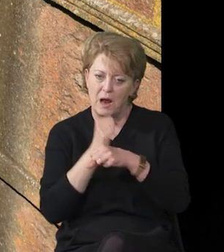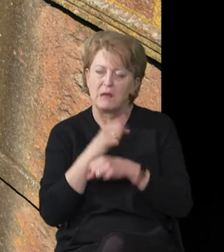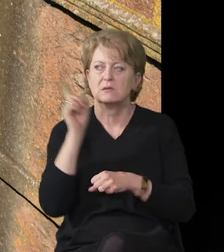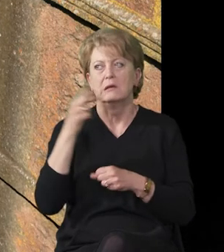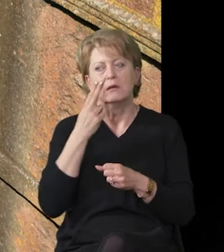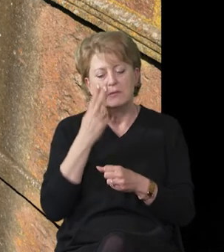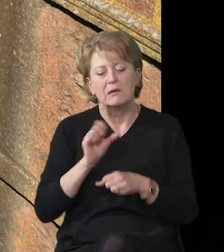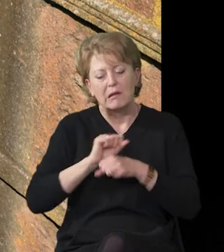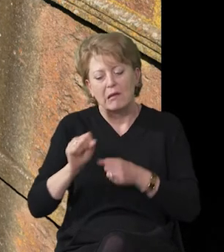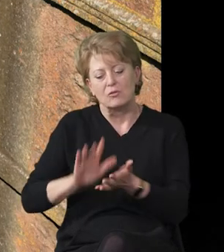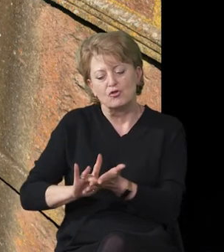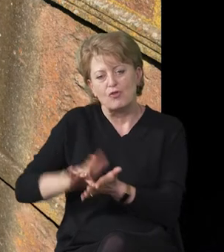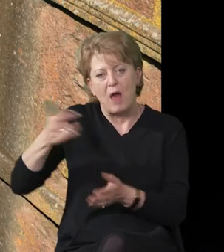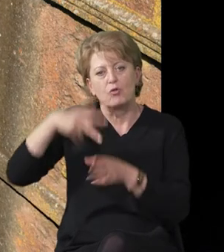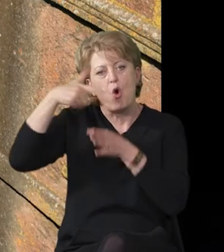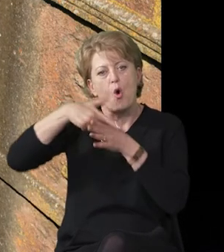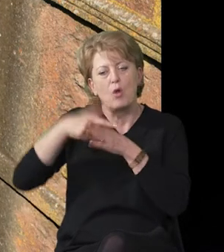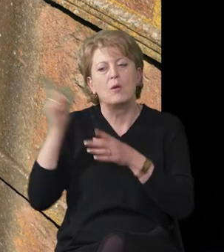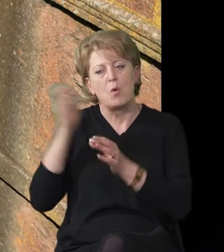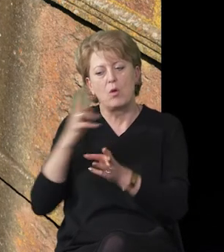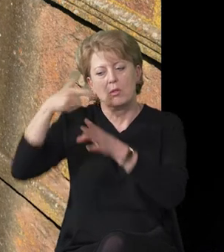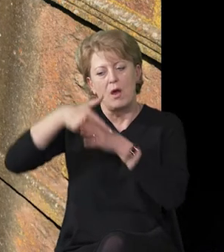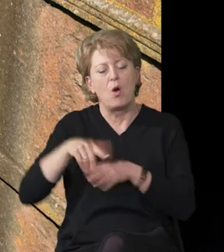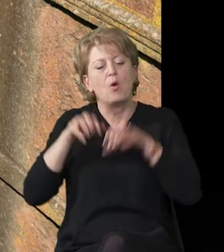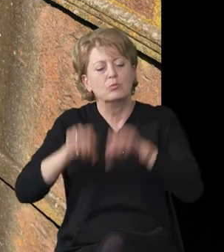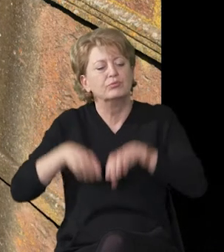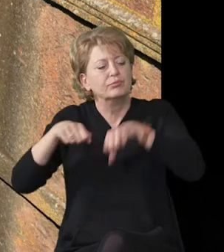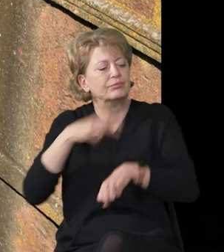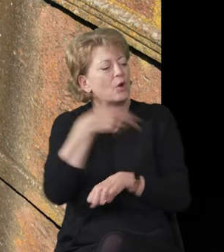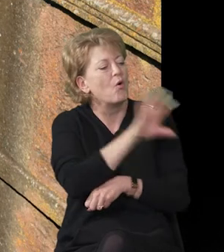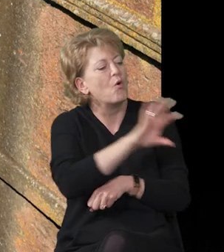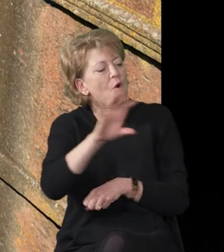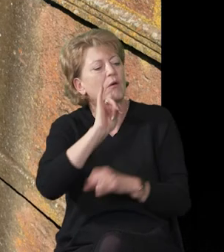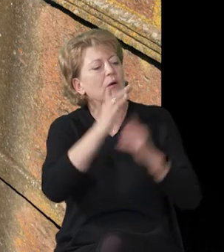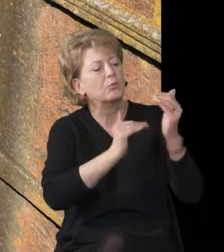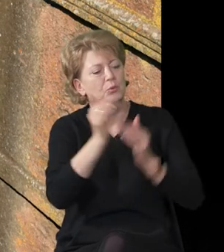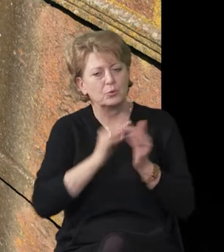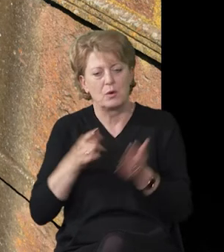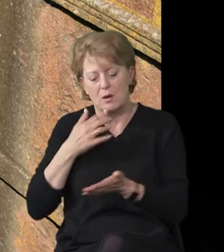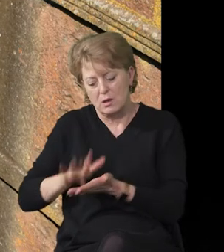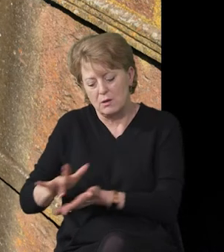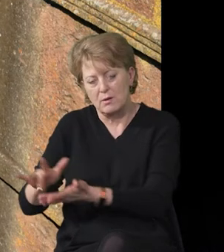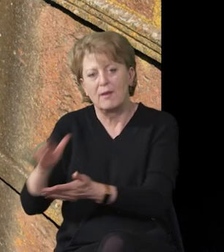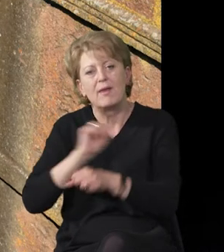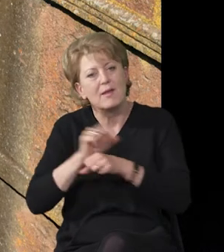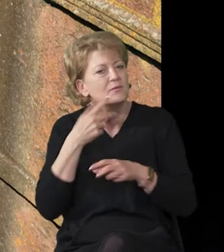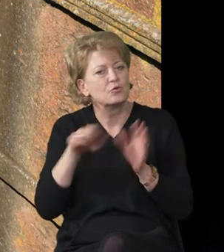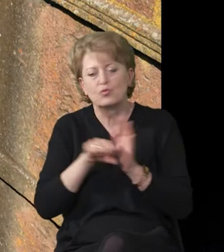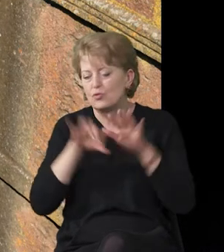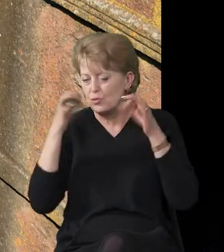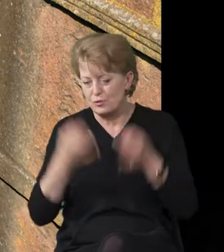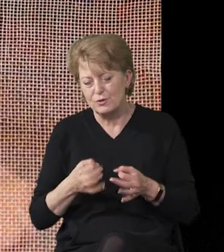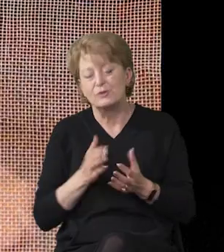na dziedzińcu. W tych skałach, które otaczają kościół, wykute są cele dla mnichów, którzy